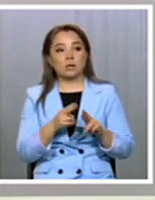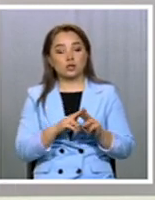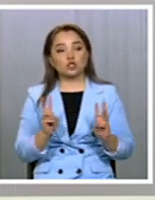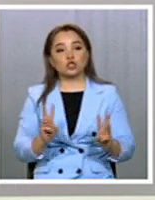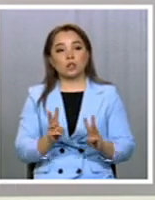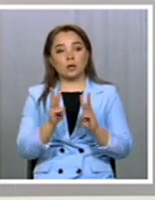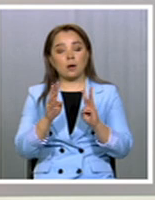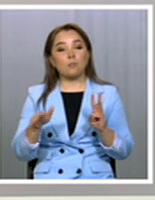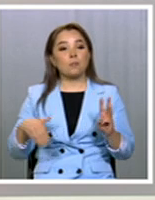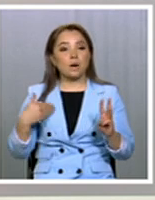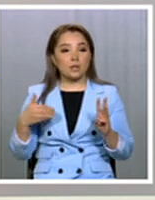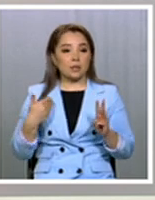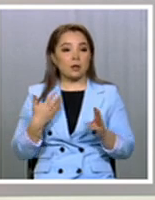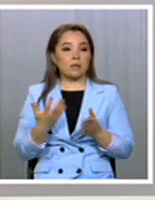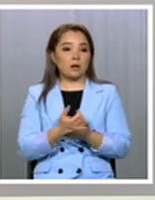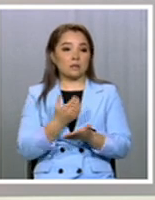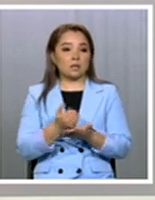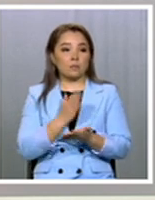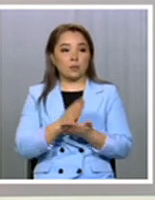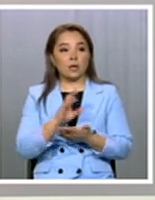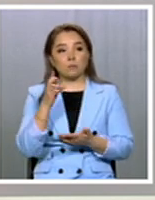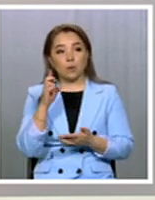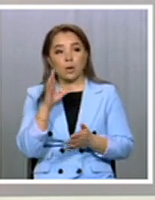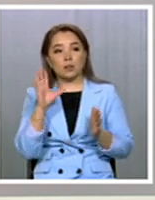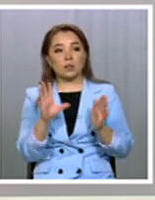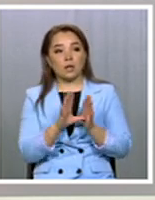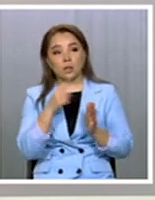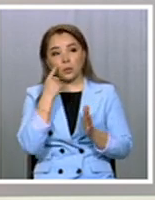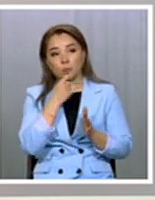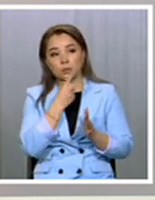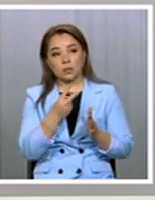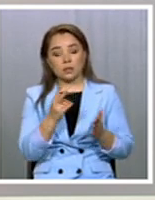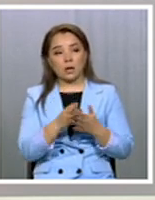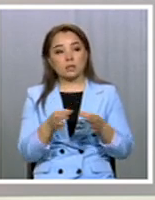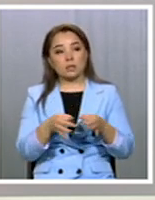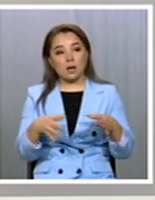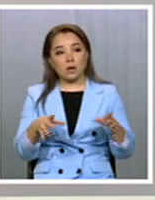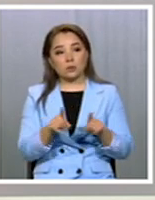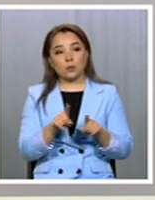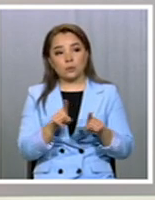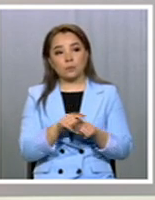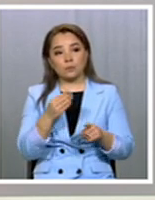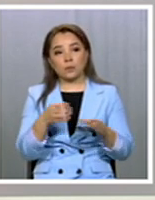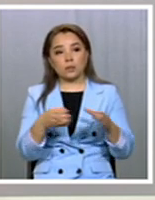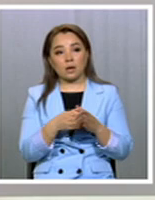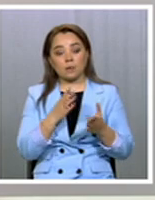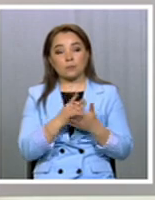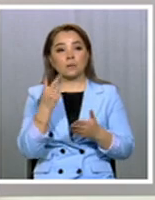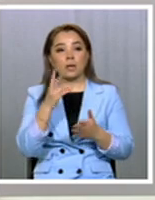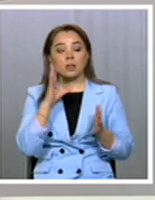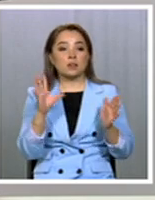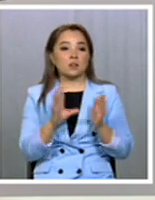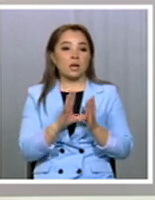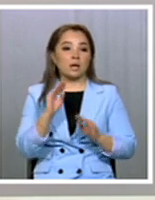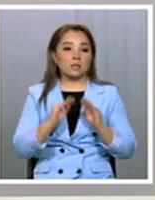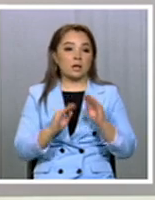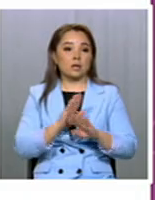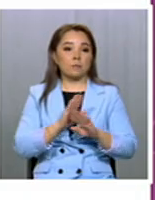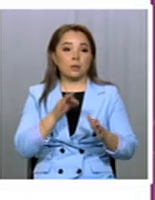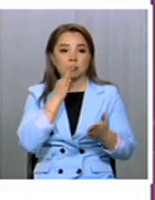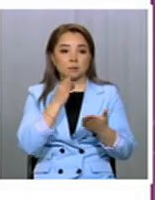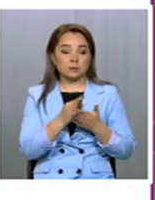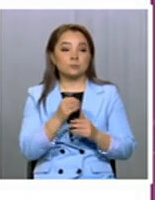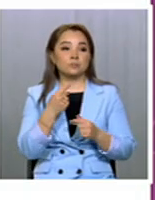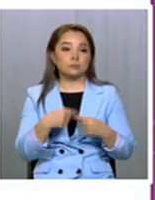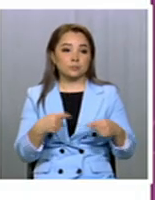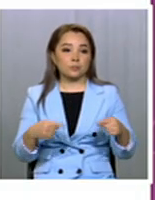пайдалы қазбалар, биоэнергия көздері, ядролық энергия көздері жатады. Екінші энергетикалық емес,